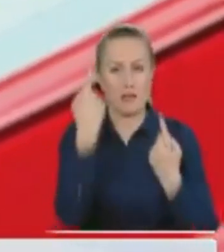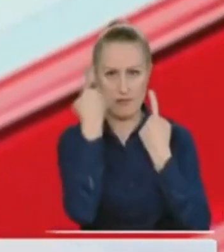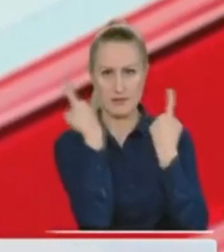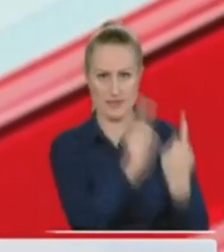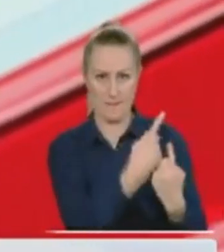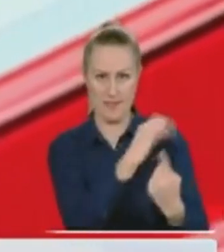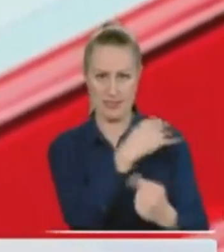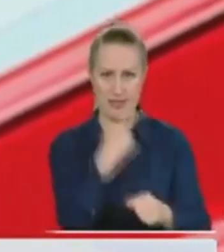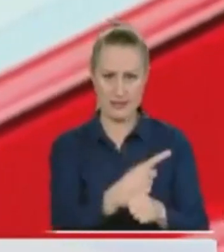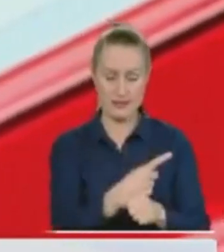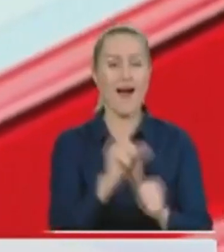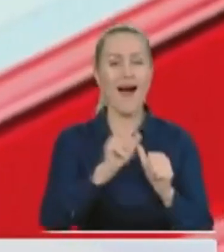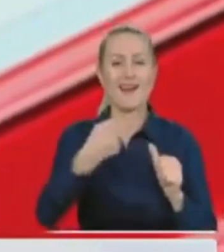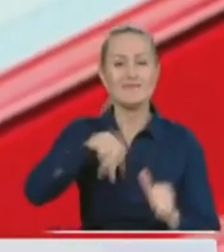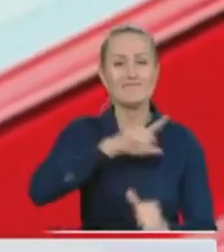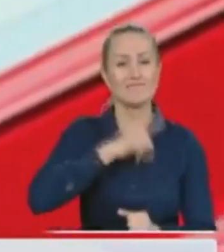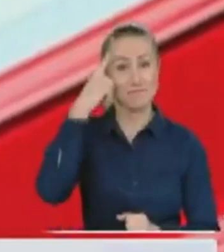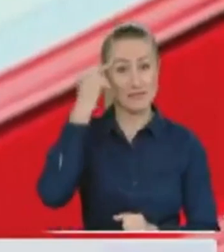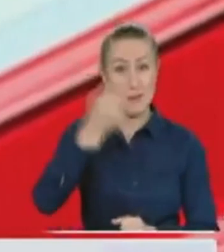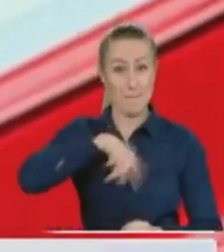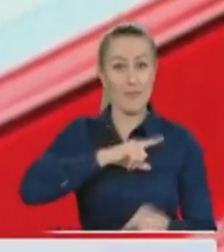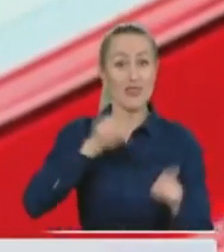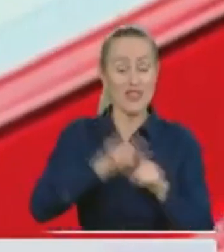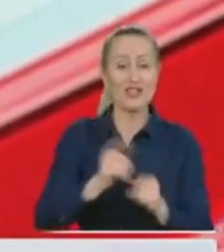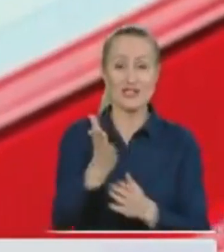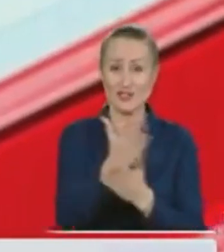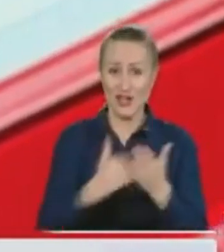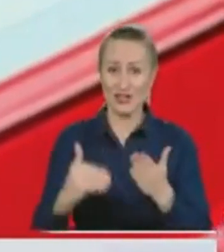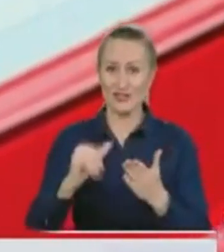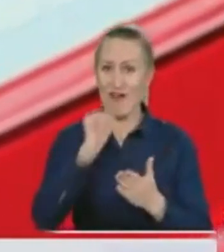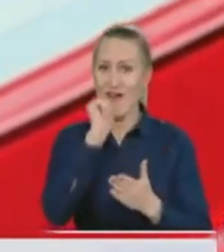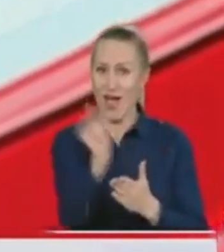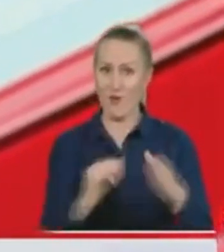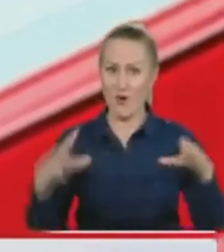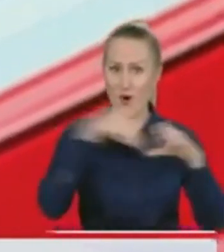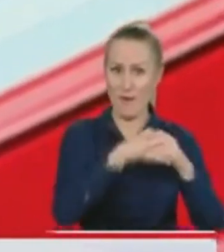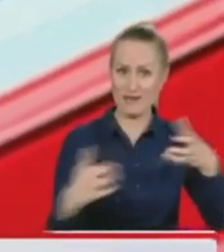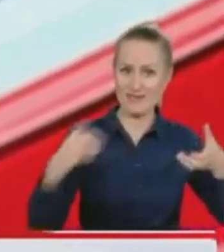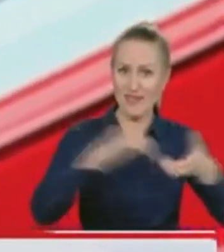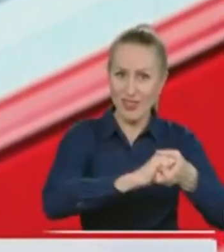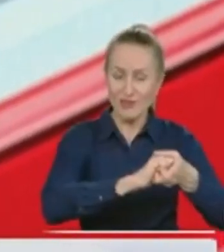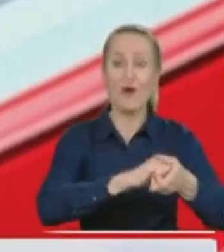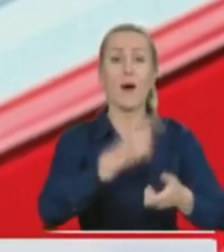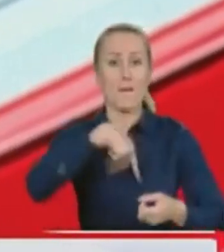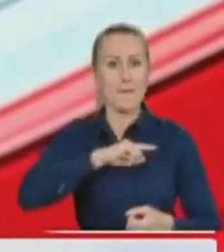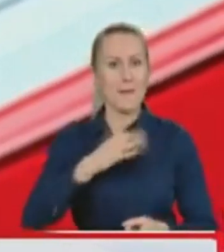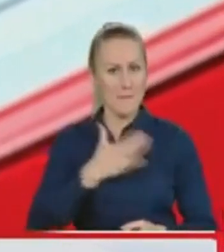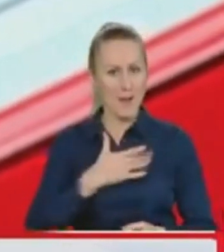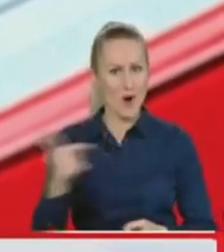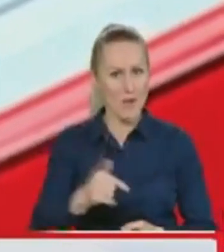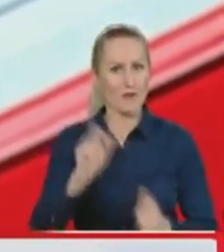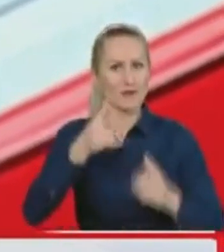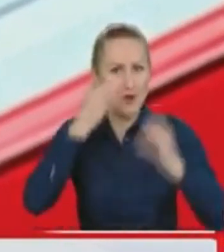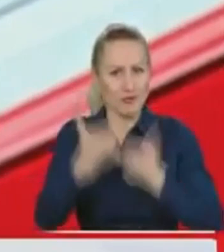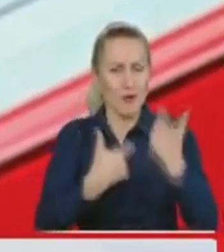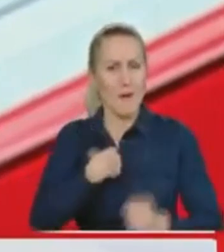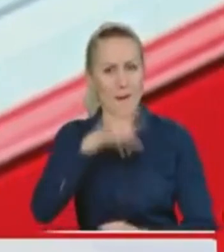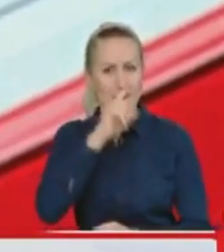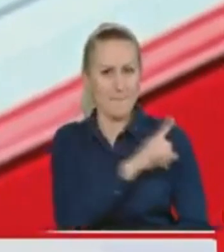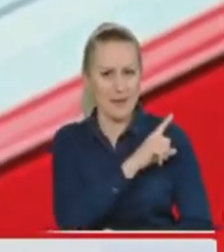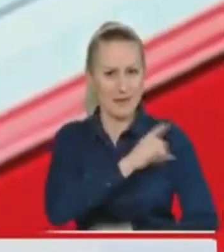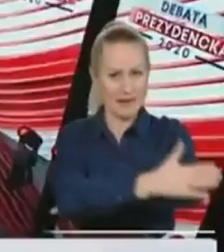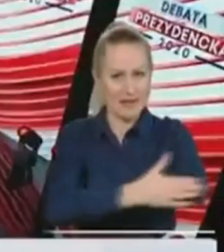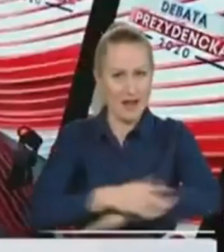хочуть. Але, крім того, ми пам'ятаємо, що ми є частиною Об'єднаної Європи, і ми маємо в ній свої обов'язки, які дуже добре виконуємо. Ми допомагаємо